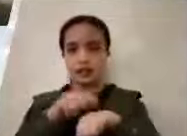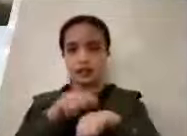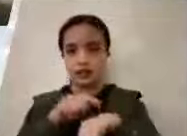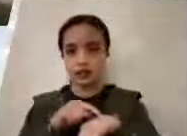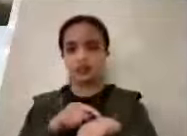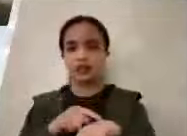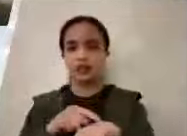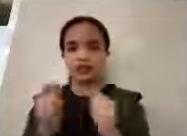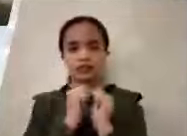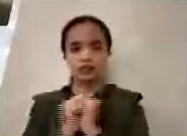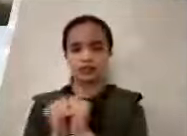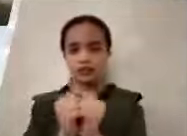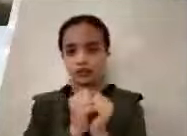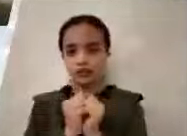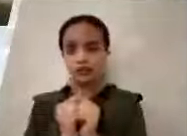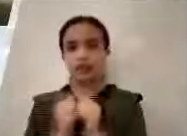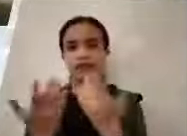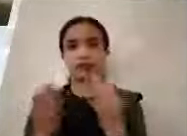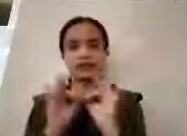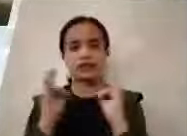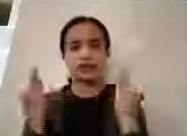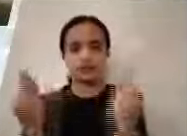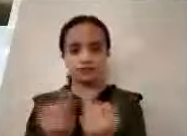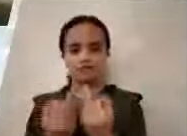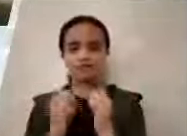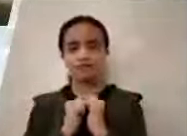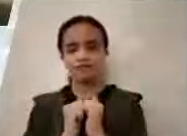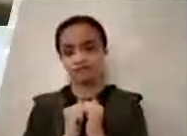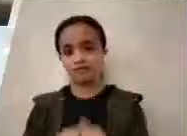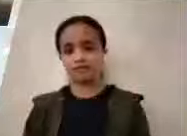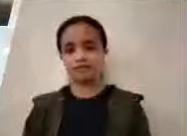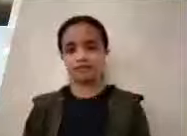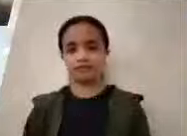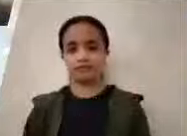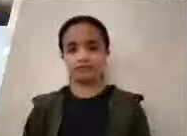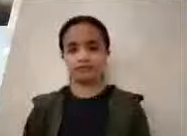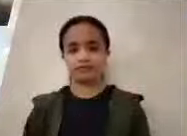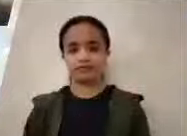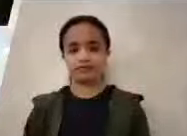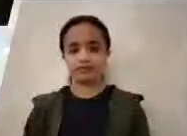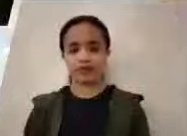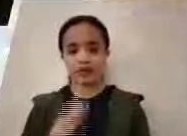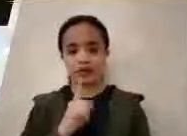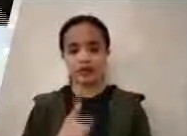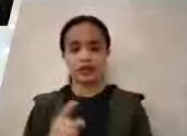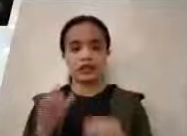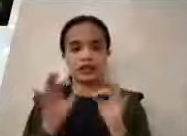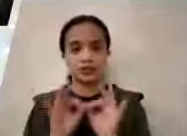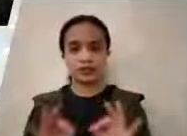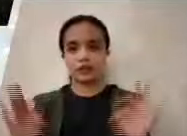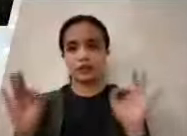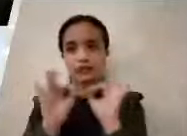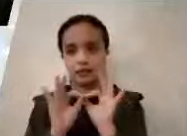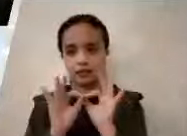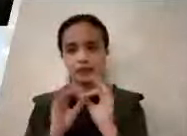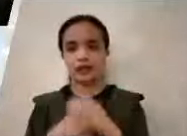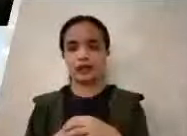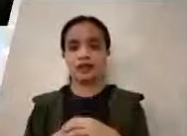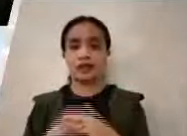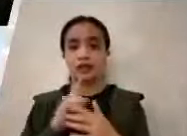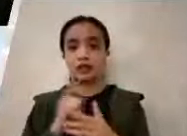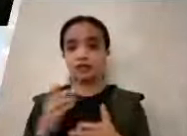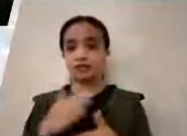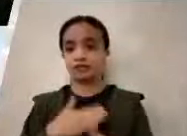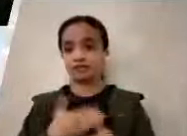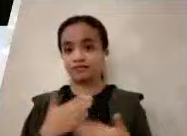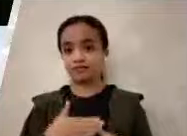yung family ko together. So I would say na napaka-importante talaga. Masaya naman si Baby